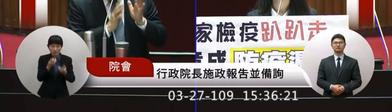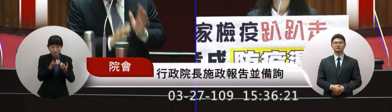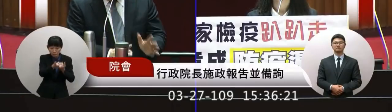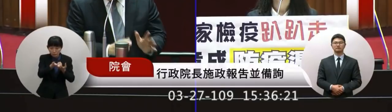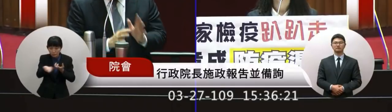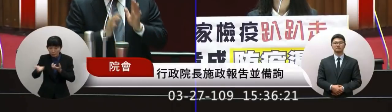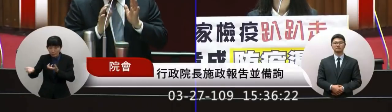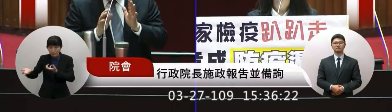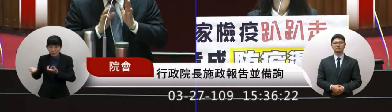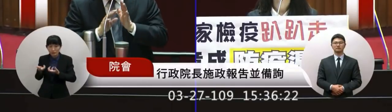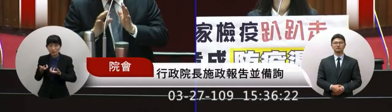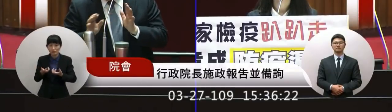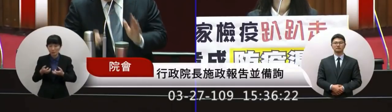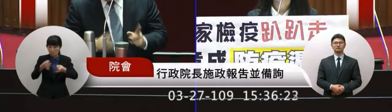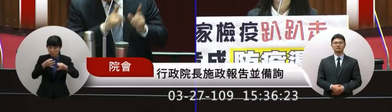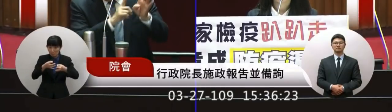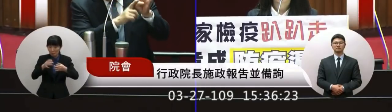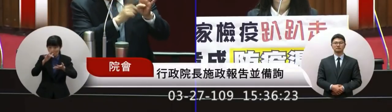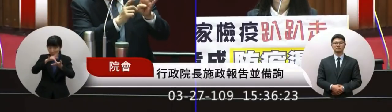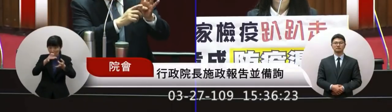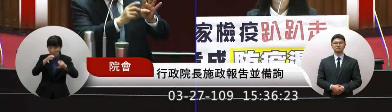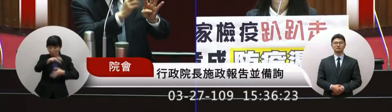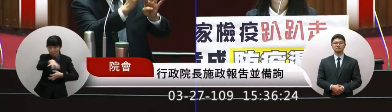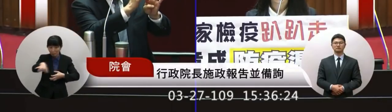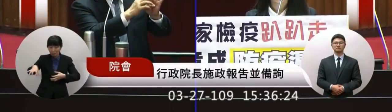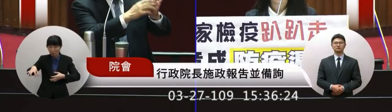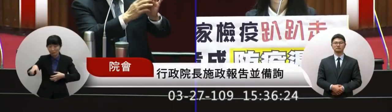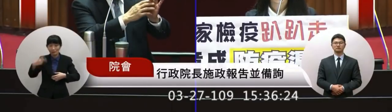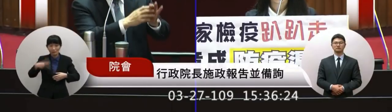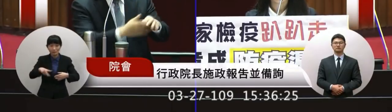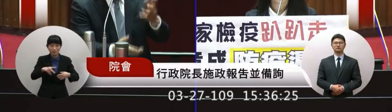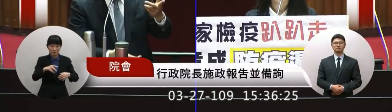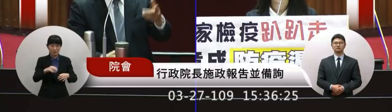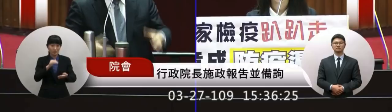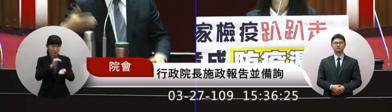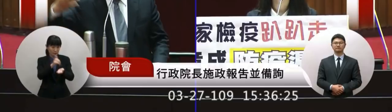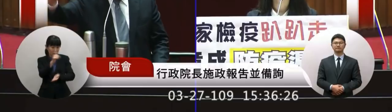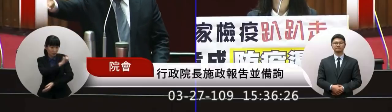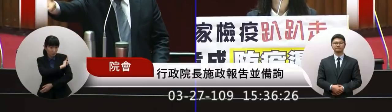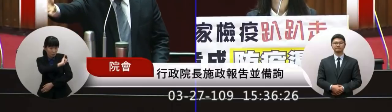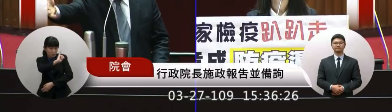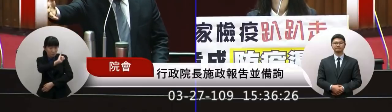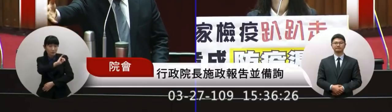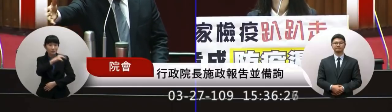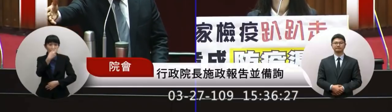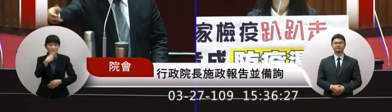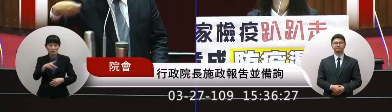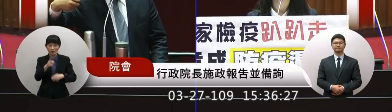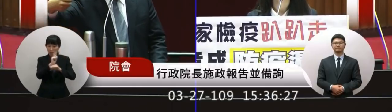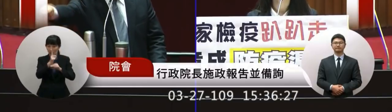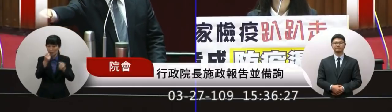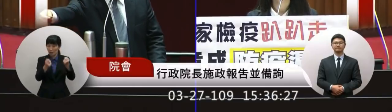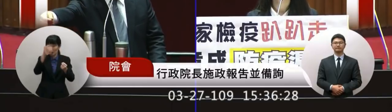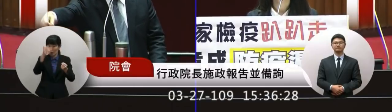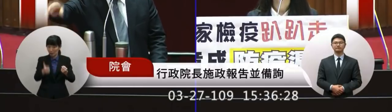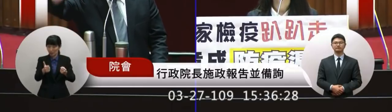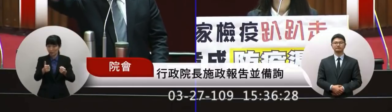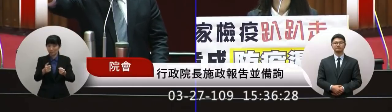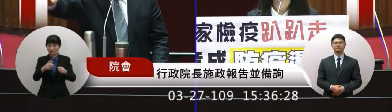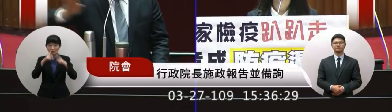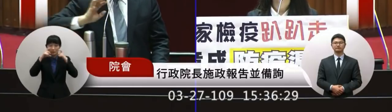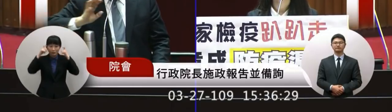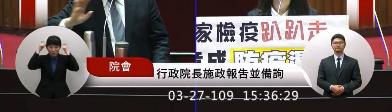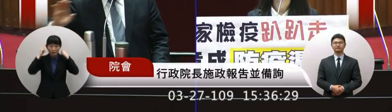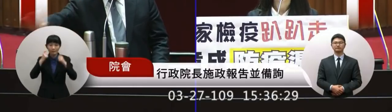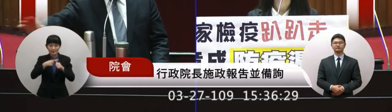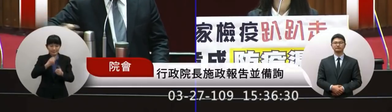线，从跟医护人员、工作人员，比如连计程车司机都是配给他，